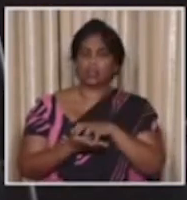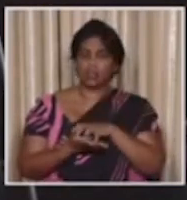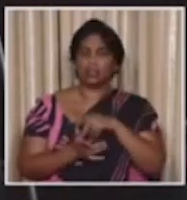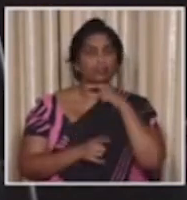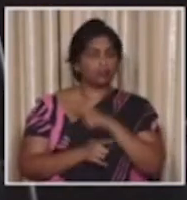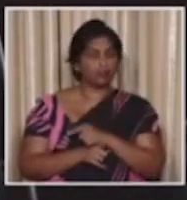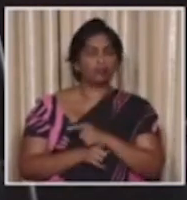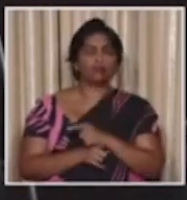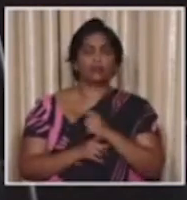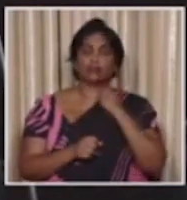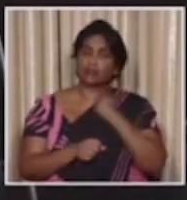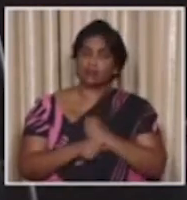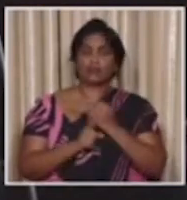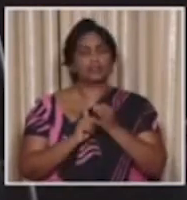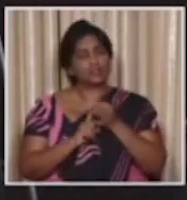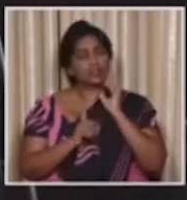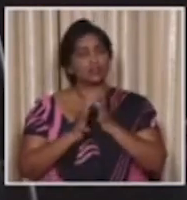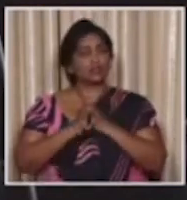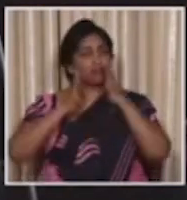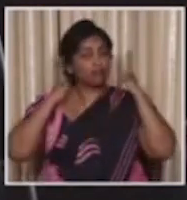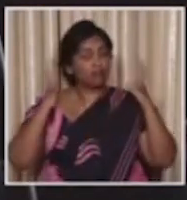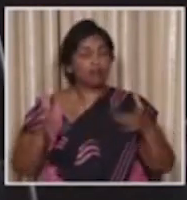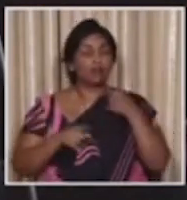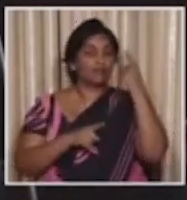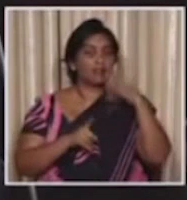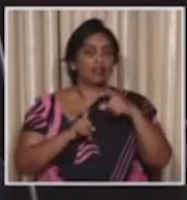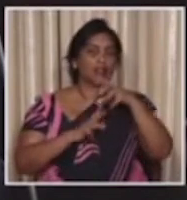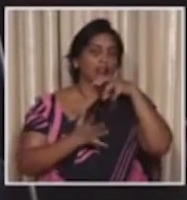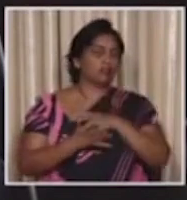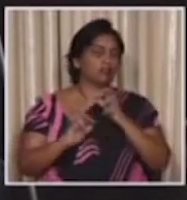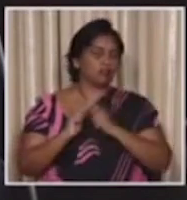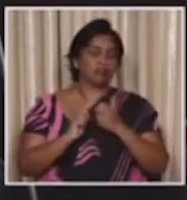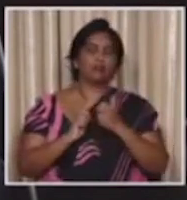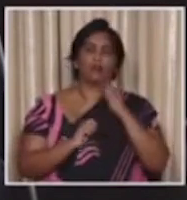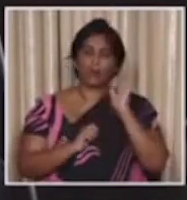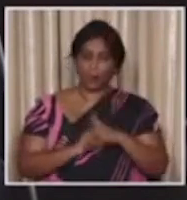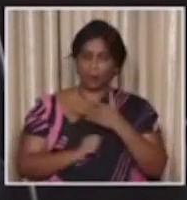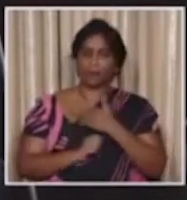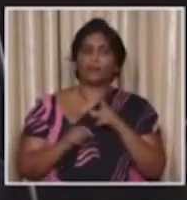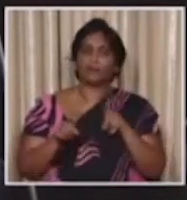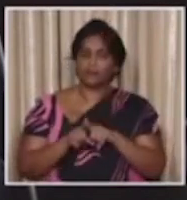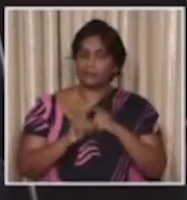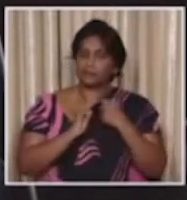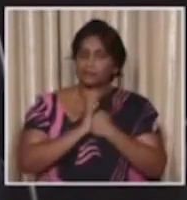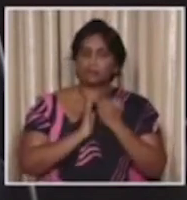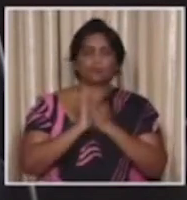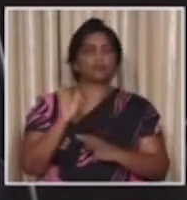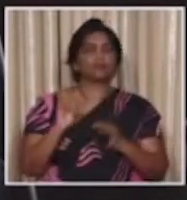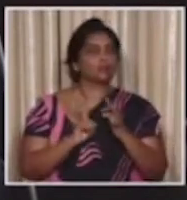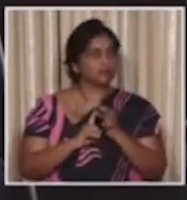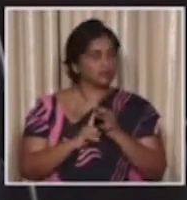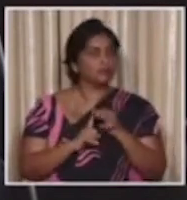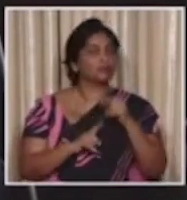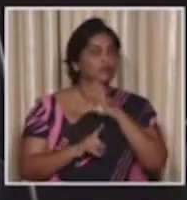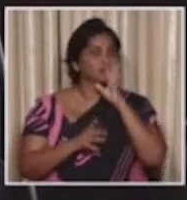ඒක බලධාරීන් ජනාධිපතිවරු වැඩි විත්ත නිසා තමයි මේ දිස්ත්‍රික්කයට මේ කල උදා වෙලා තියෙන්නේ. ඒක නිසා ගරු මන්ත්‍රීතුමියනි,